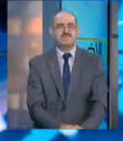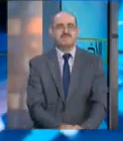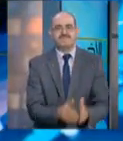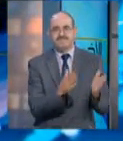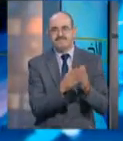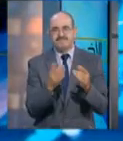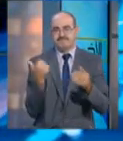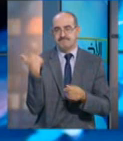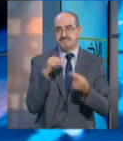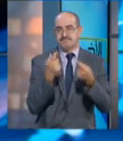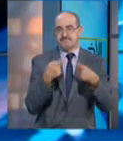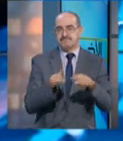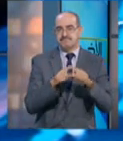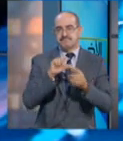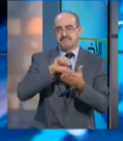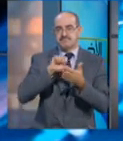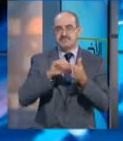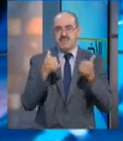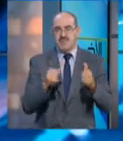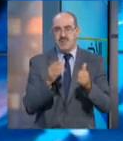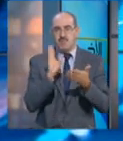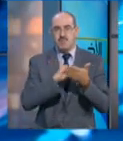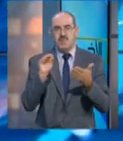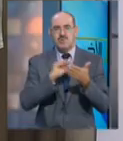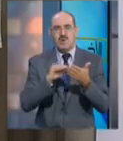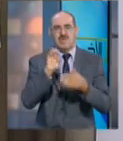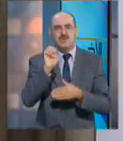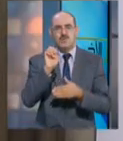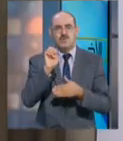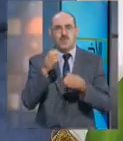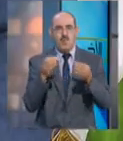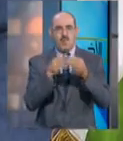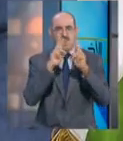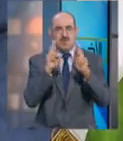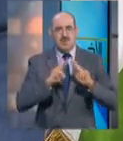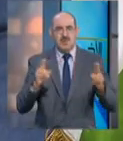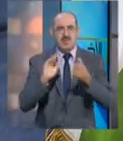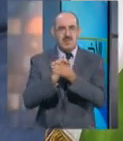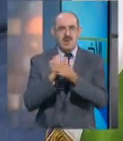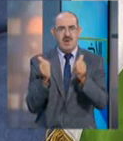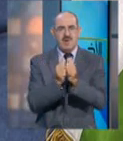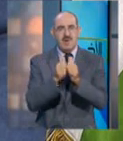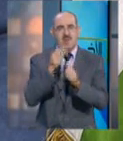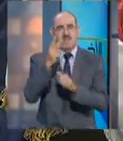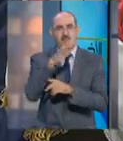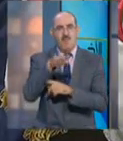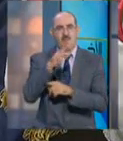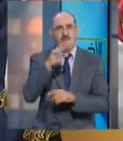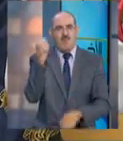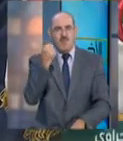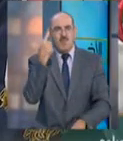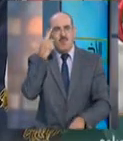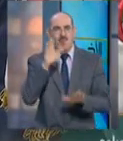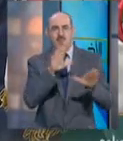اجتمع أمس بالجزائر العاصمة المكتب التنفيذي للحركة الدولية للتضامن مع الشعب الصحراوي تحضيرا